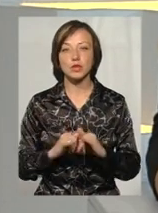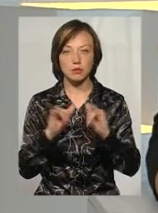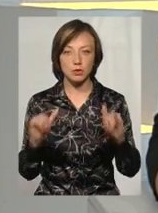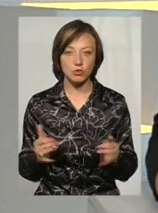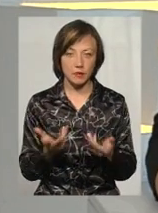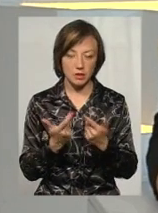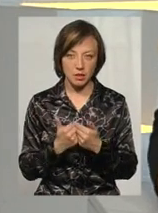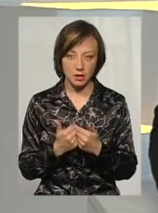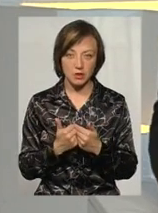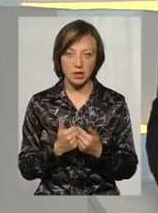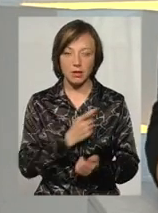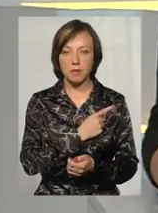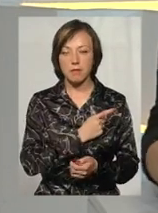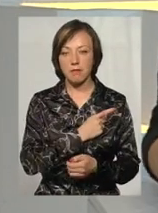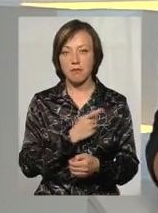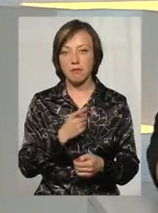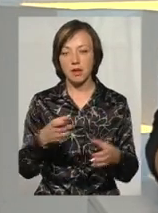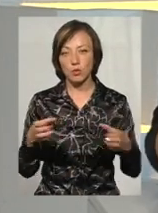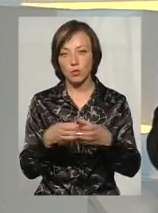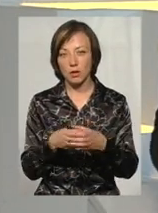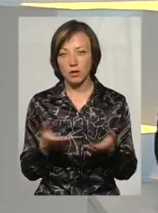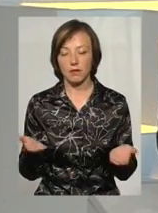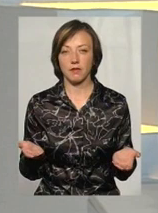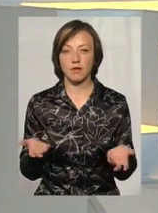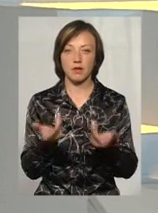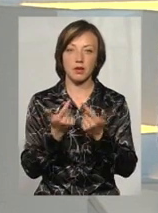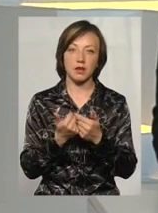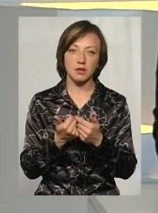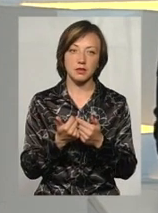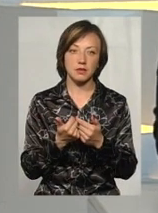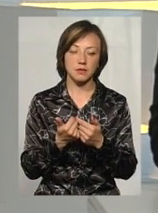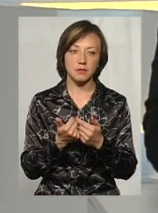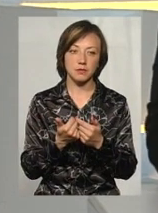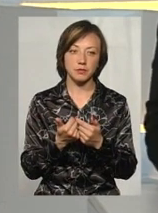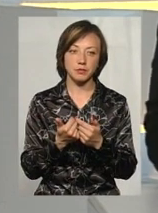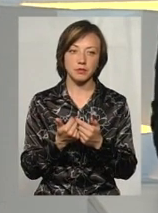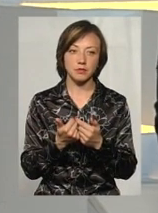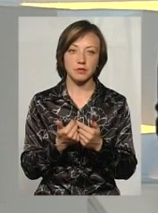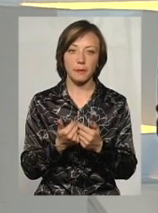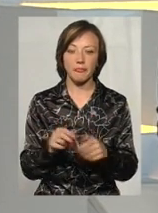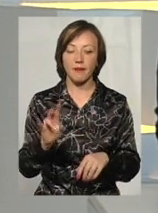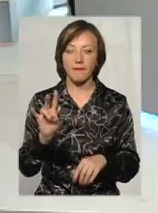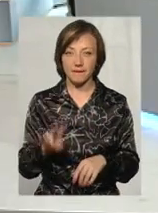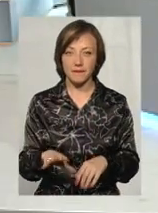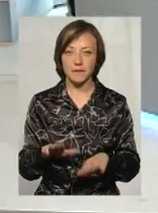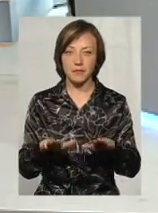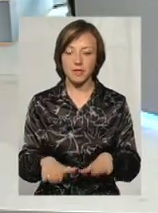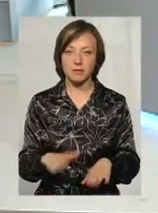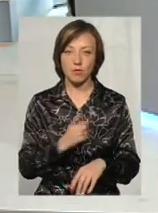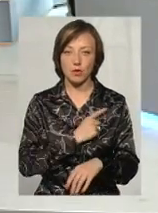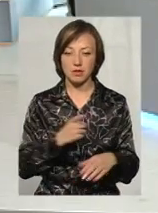збільшуватись, кількість патрулів, кількість фіксованих там місць, так, стаціонарних